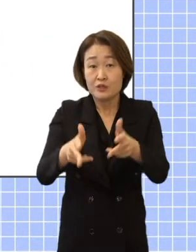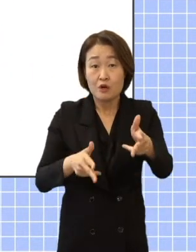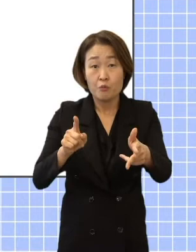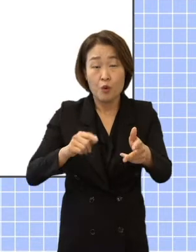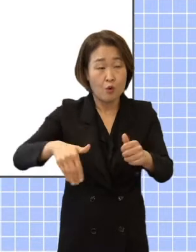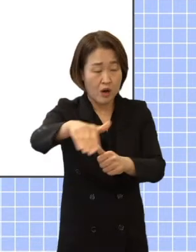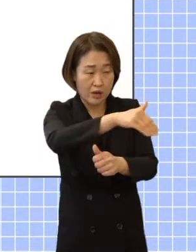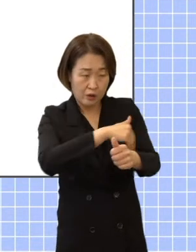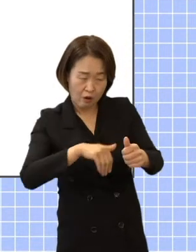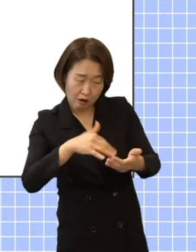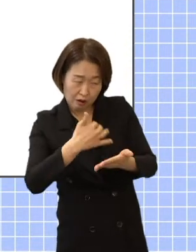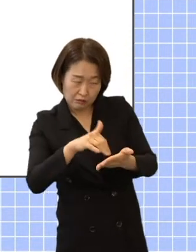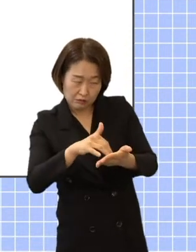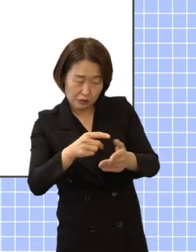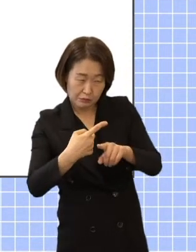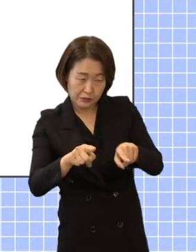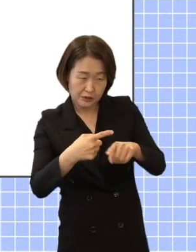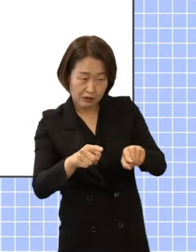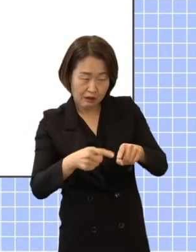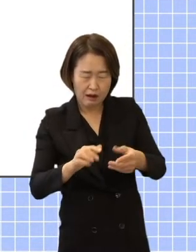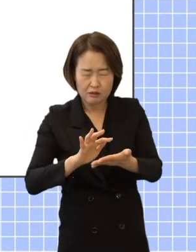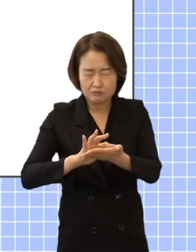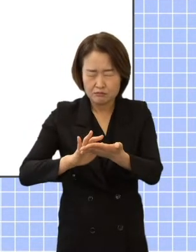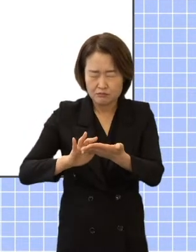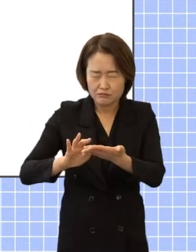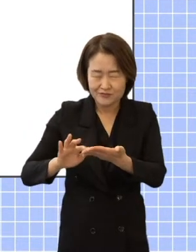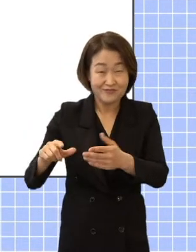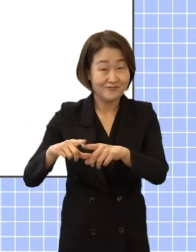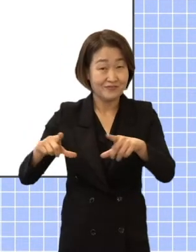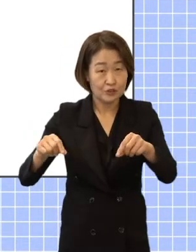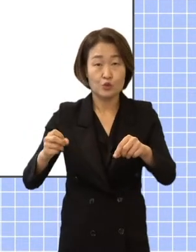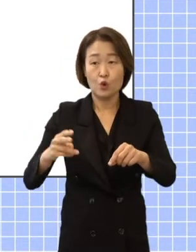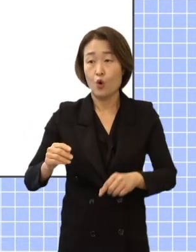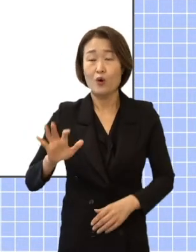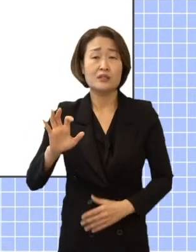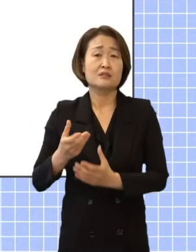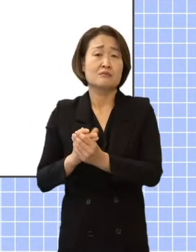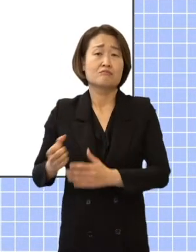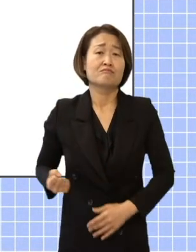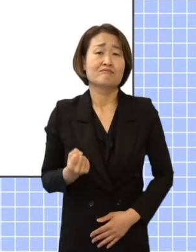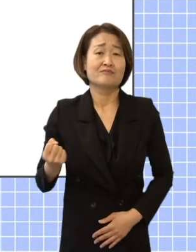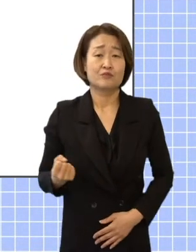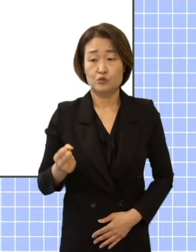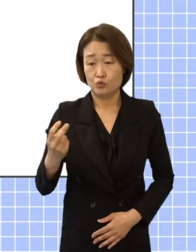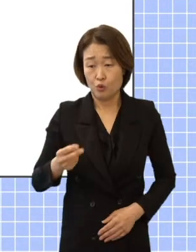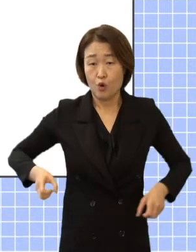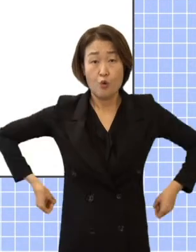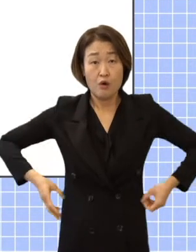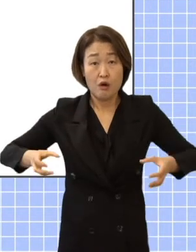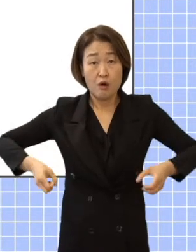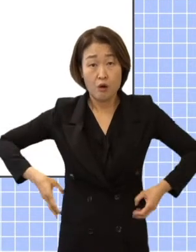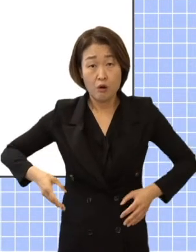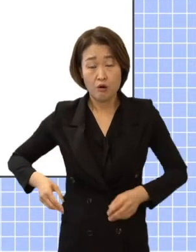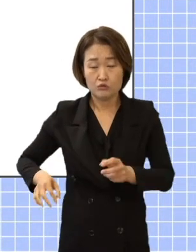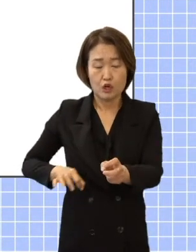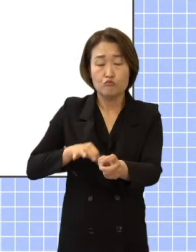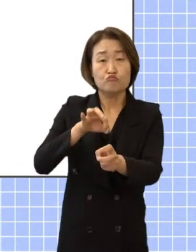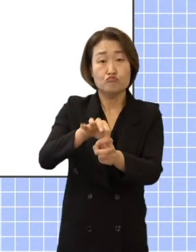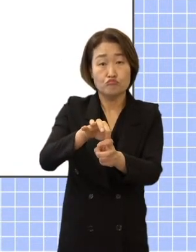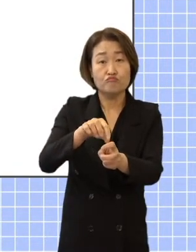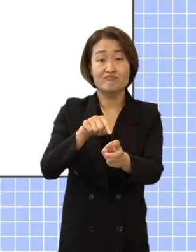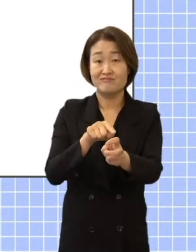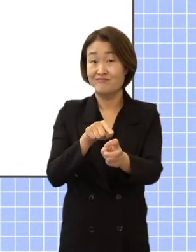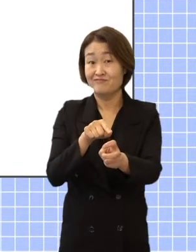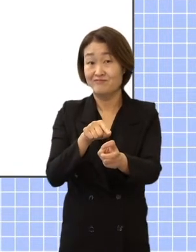사업으로는 현지 환경 및 수요를 분석하여 점자 정보 단말기, 이동식 변기, 그리고 휠체어가 탑승